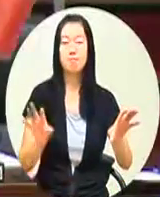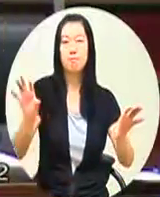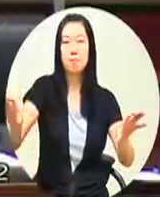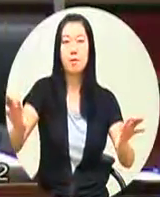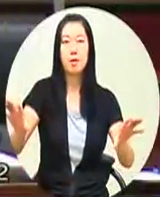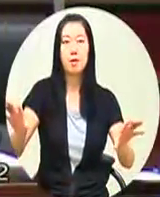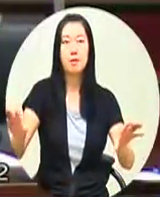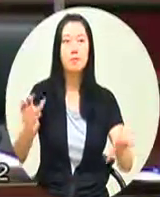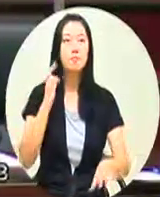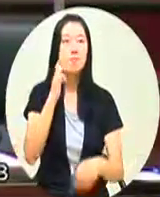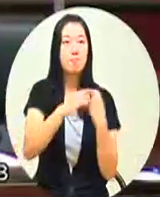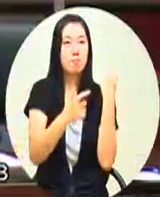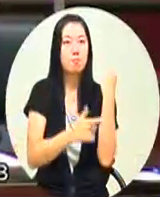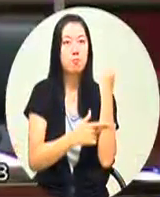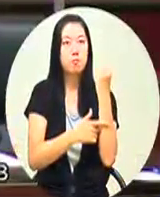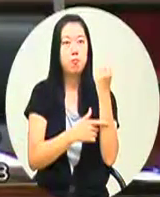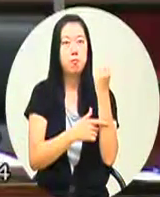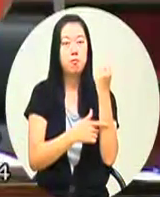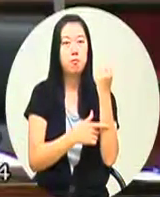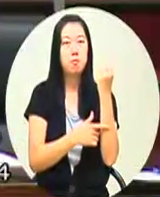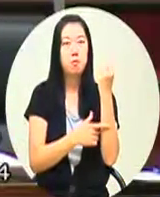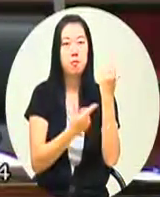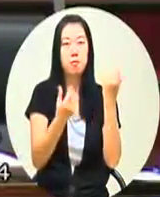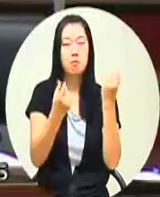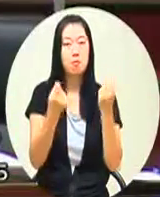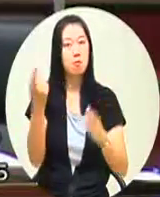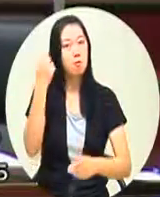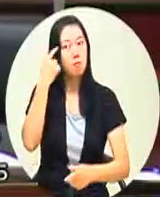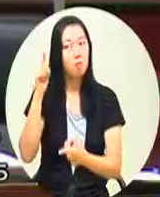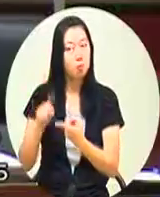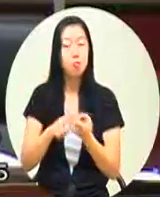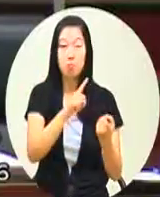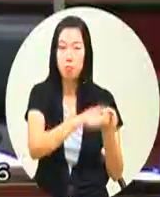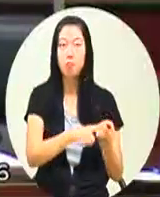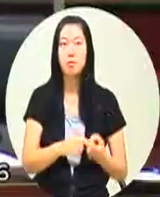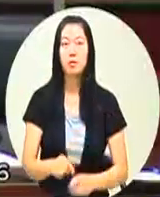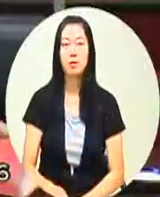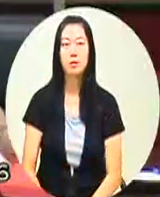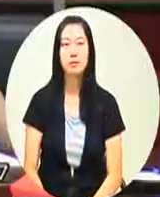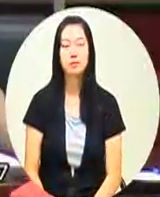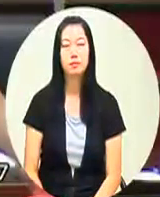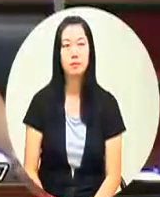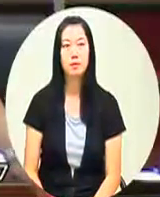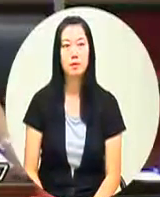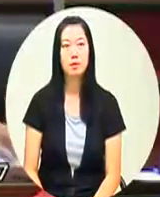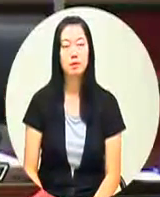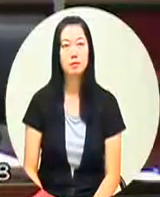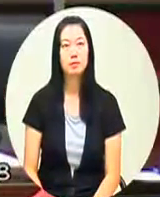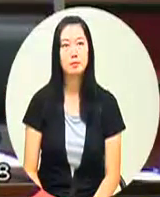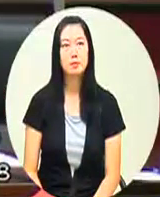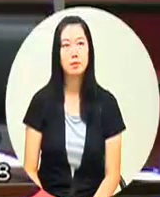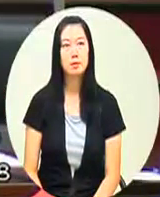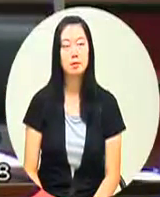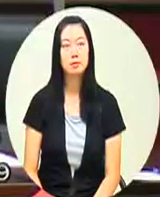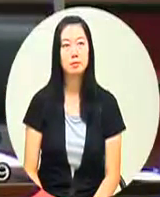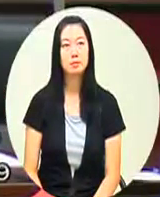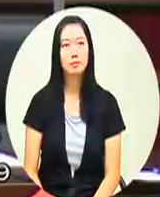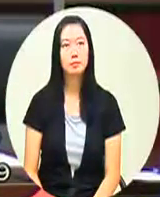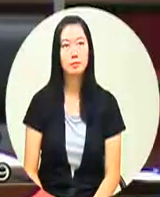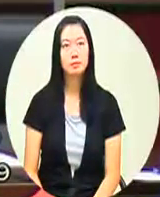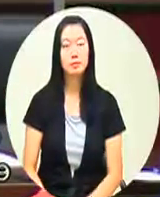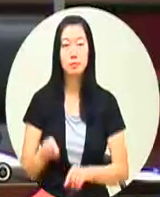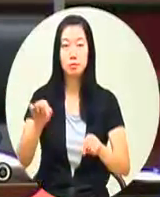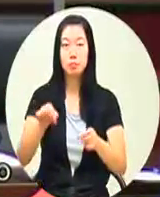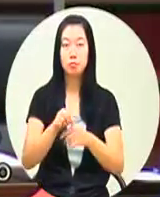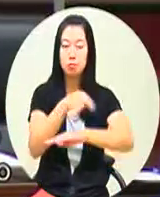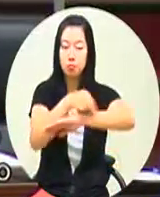宪法层次其实是各有理论基础，而且是宪法的竞合的关系。然后转型正